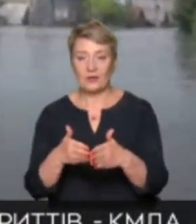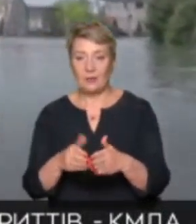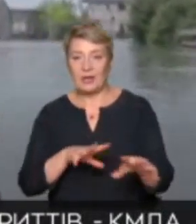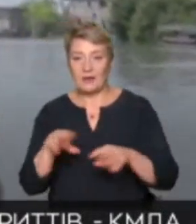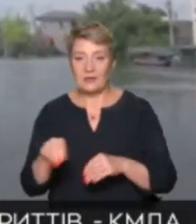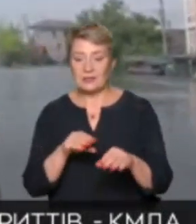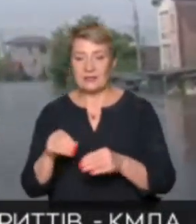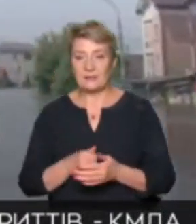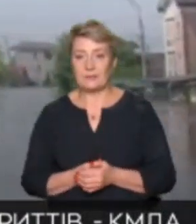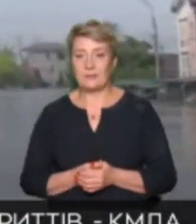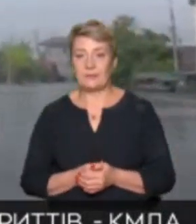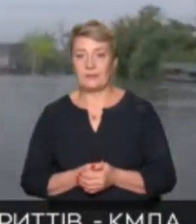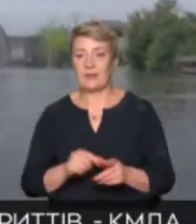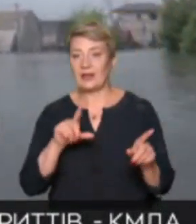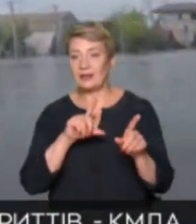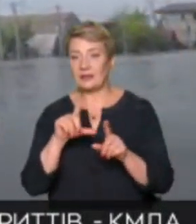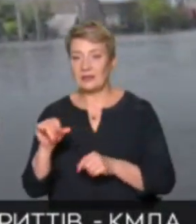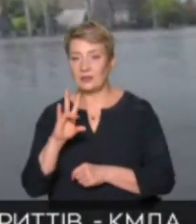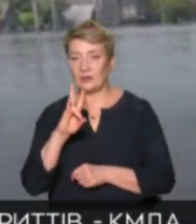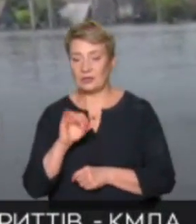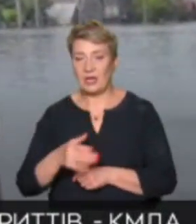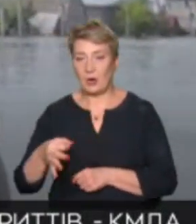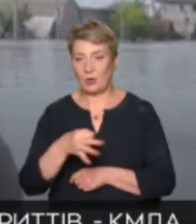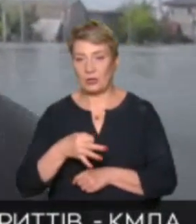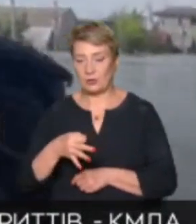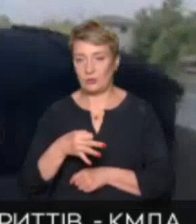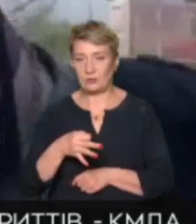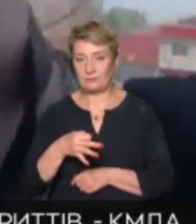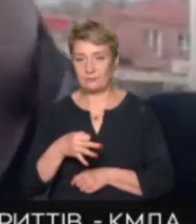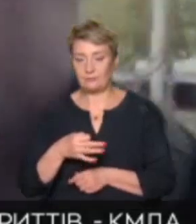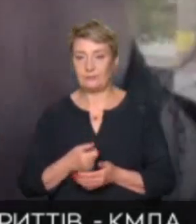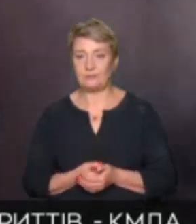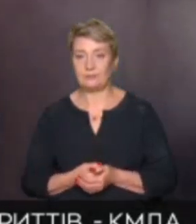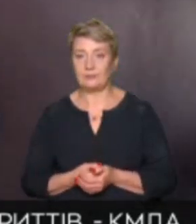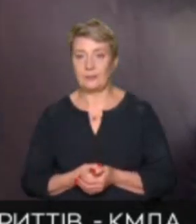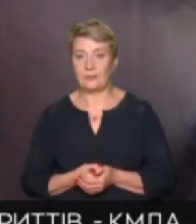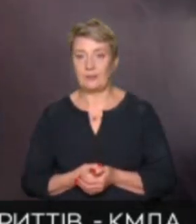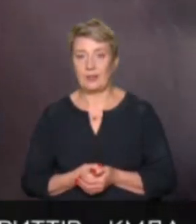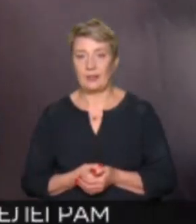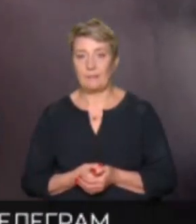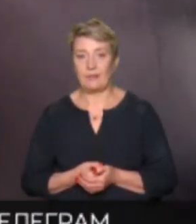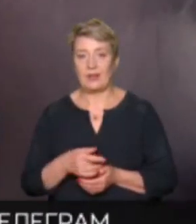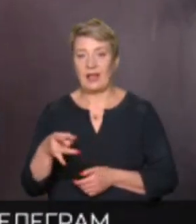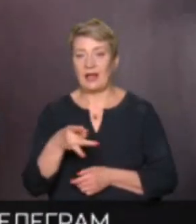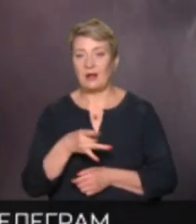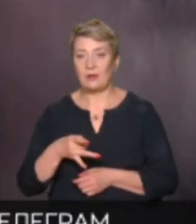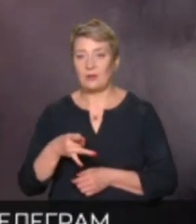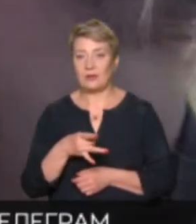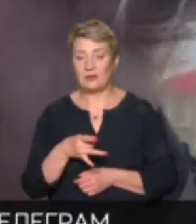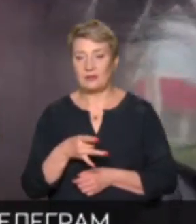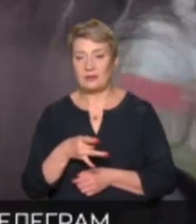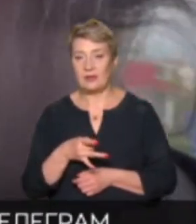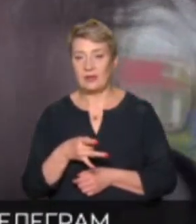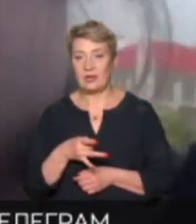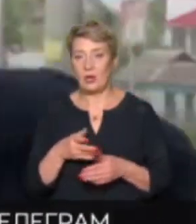спецтехніка, їдуть на район острів. І, наскільки я розумію, це район корабелів,